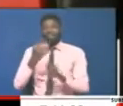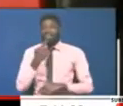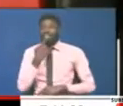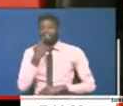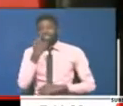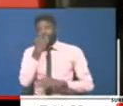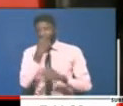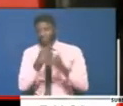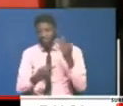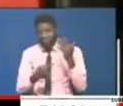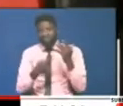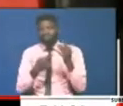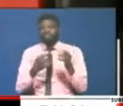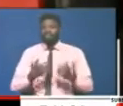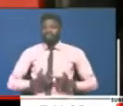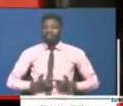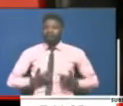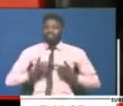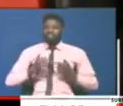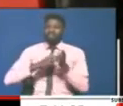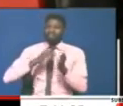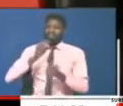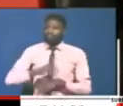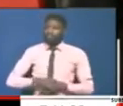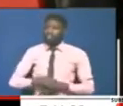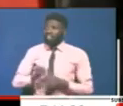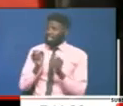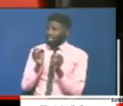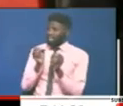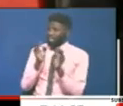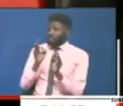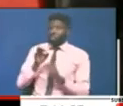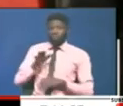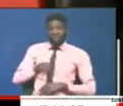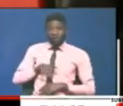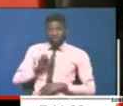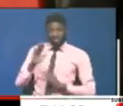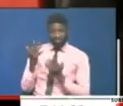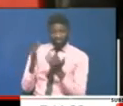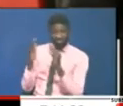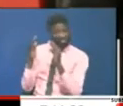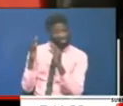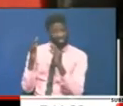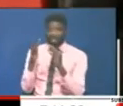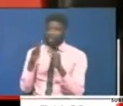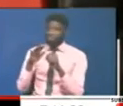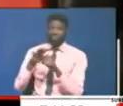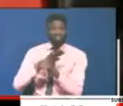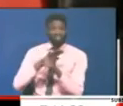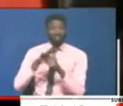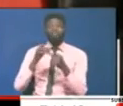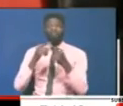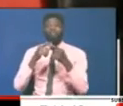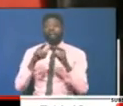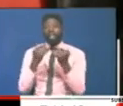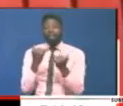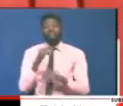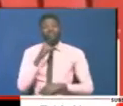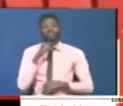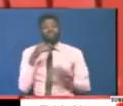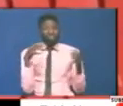kina mama leo, mji ungekuwa umefurika, mambo yangekuwa ni mengi yanafanyika. Lakini kwa sababu ni sisi ya kina baba, naona